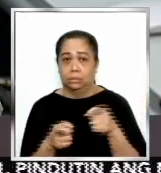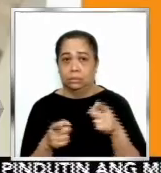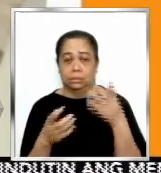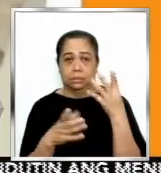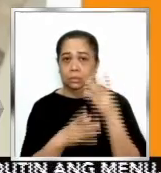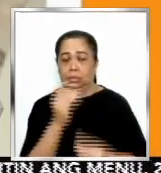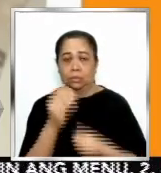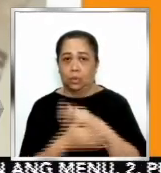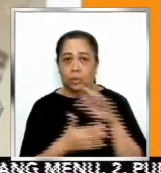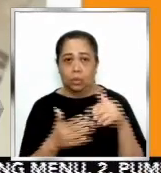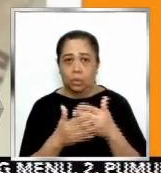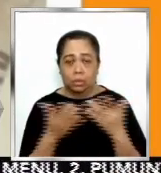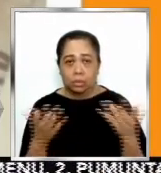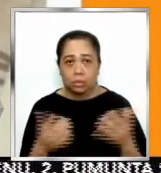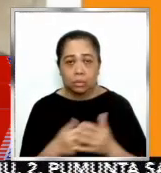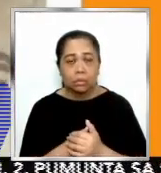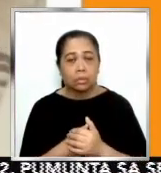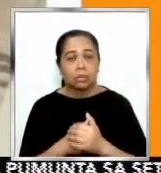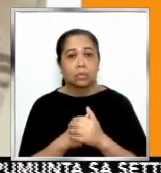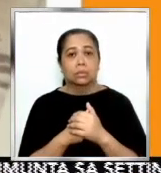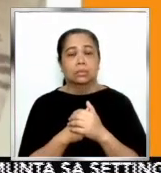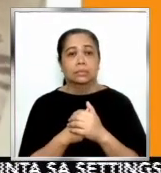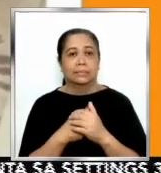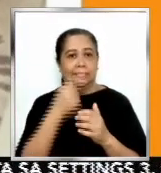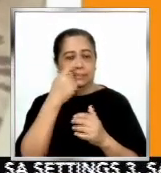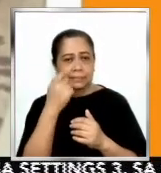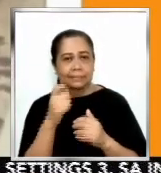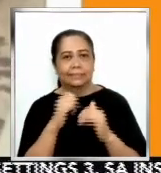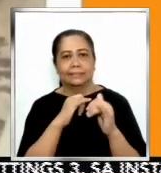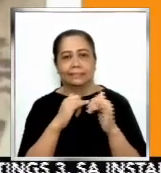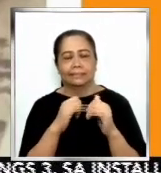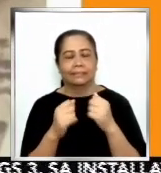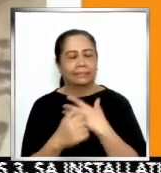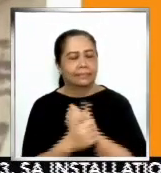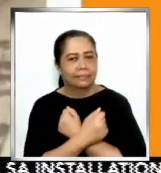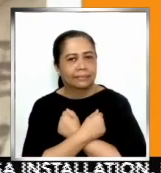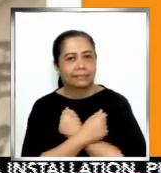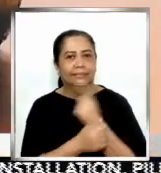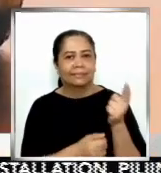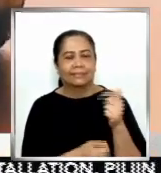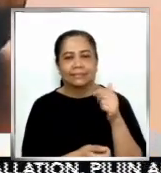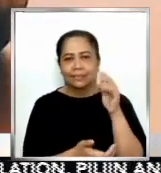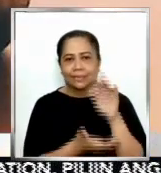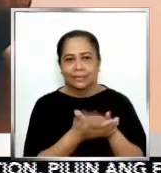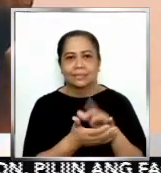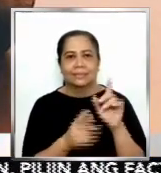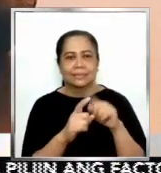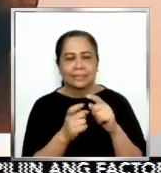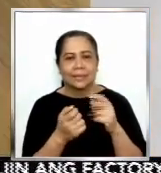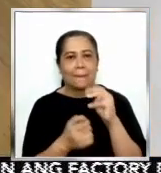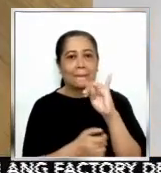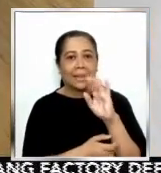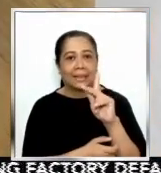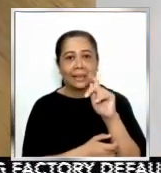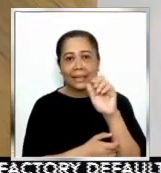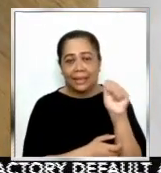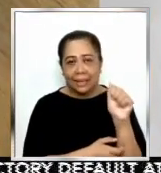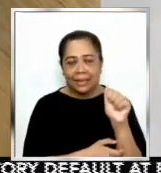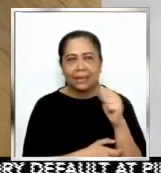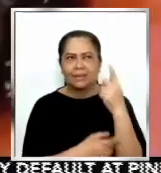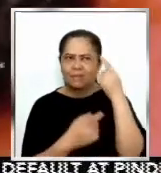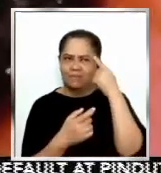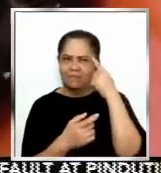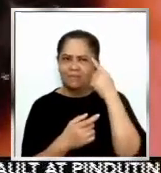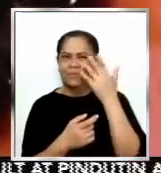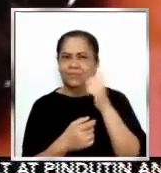yun. Dahil kapwa, mahilig sila ng kanyang asawa sa milk tea, naisipan nilang gawin itong